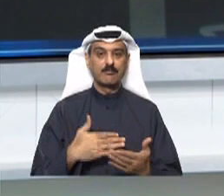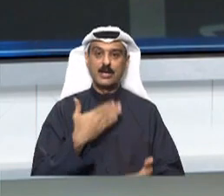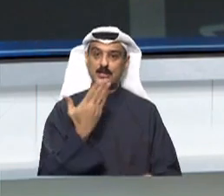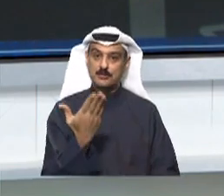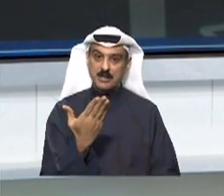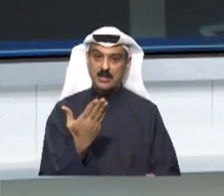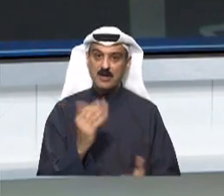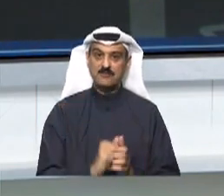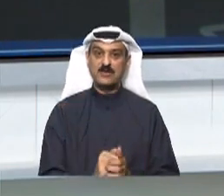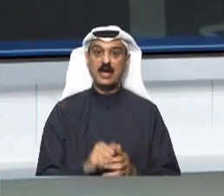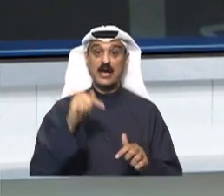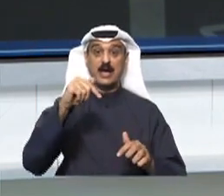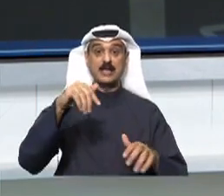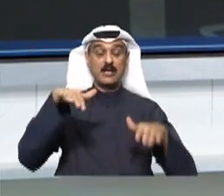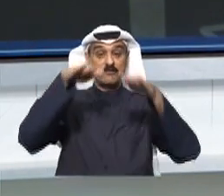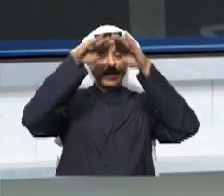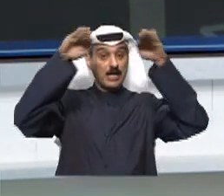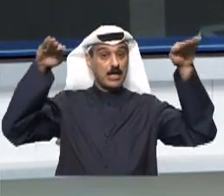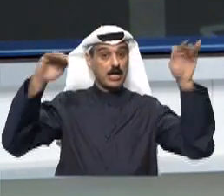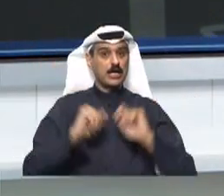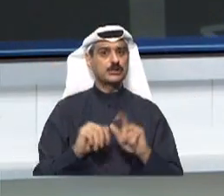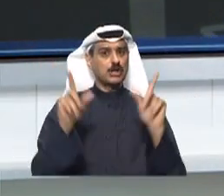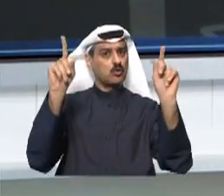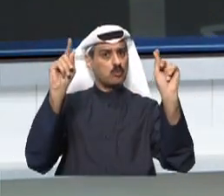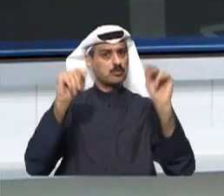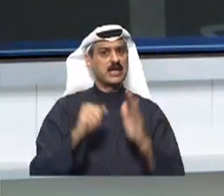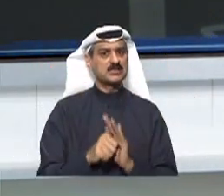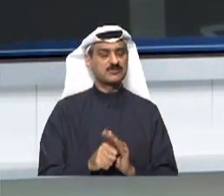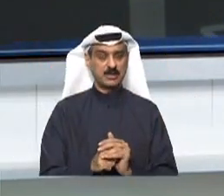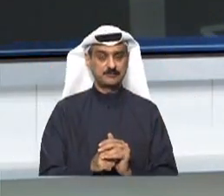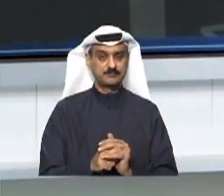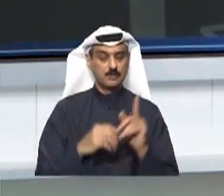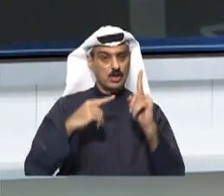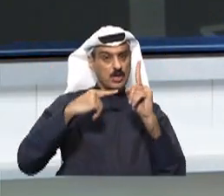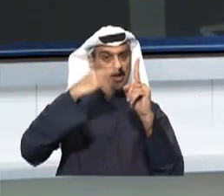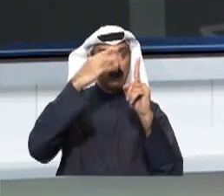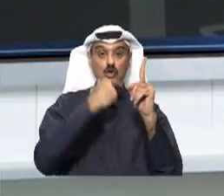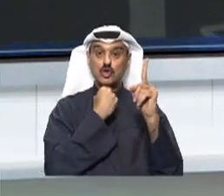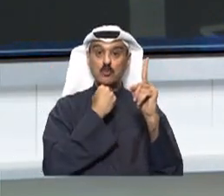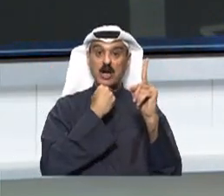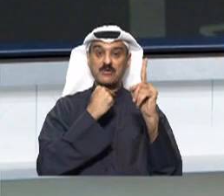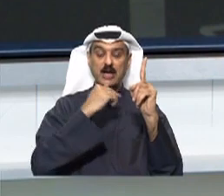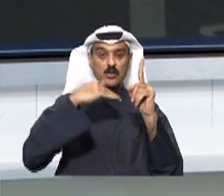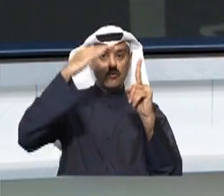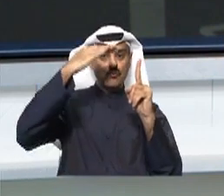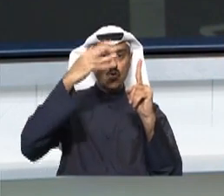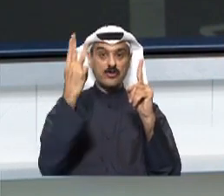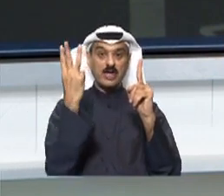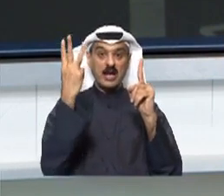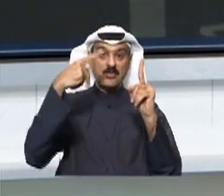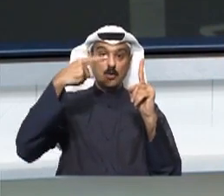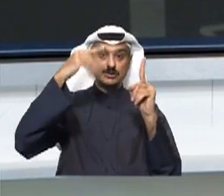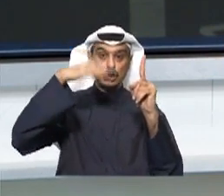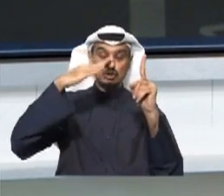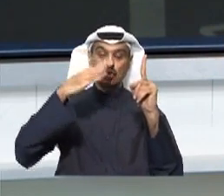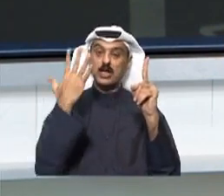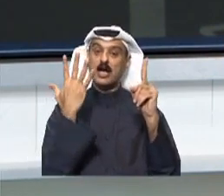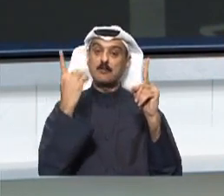التأكد من سلامة الجو قبل لا تبدون فيها. العظمى المتوقعة في يوم الجمعة 23 والصغرى 15 درجة